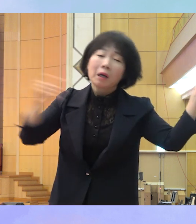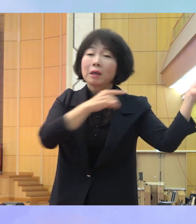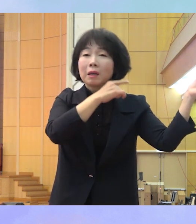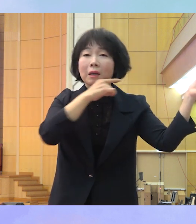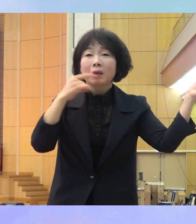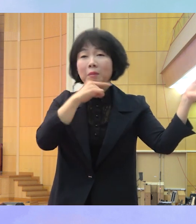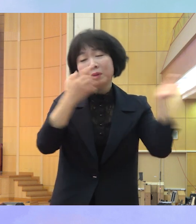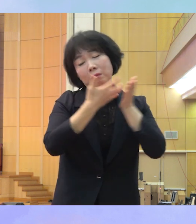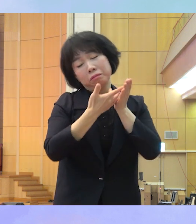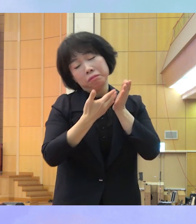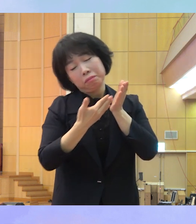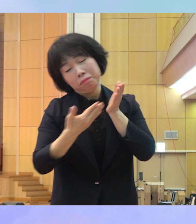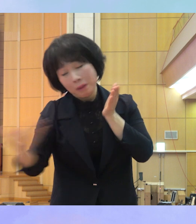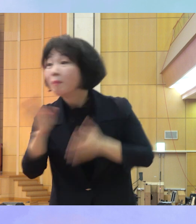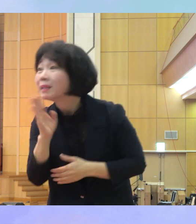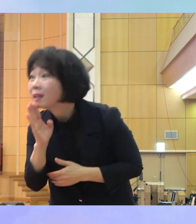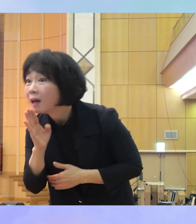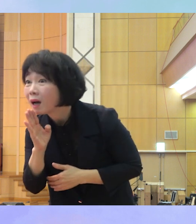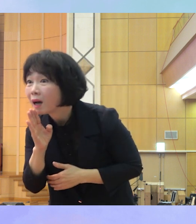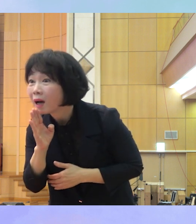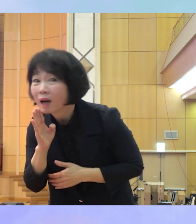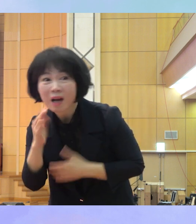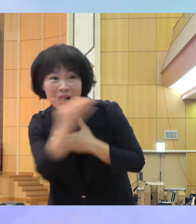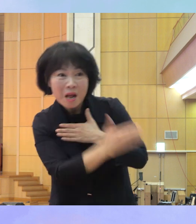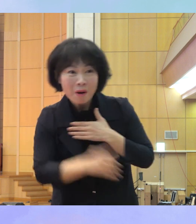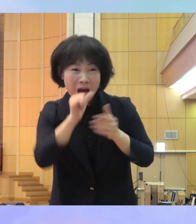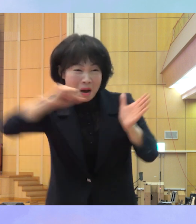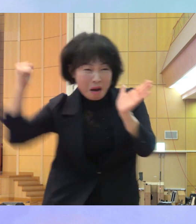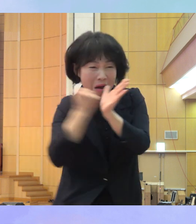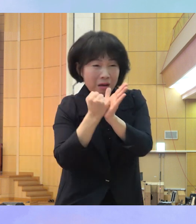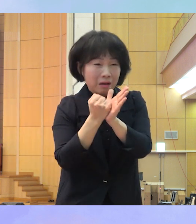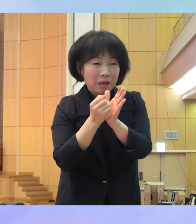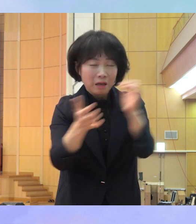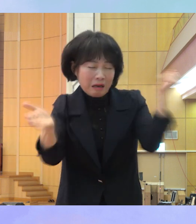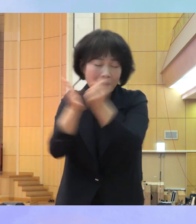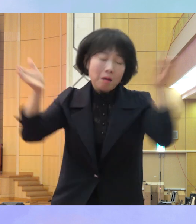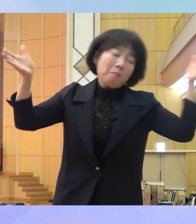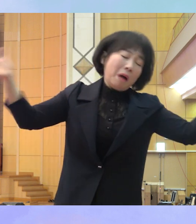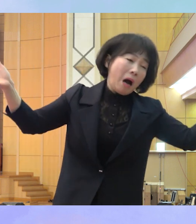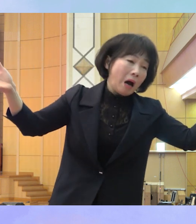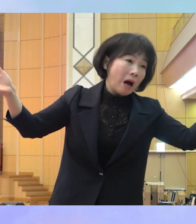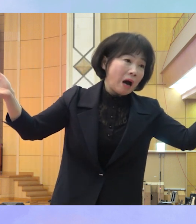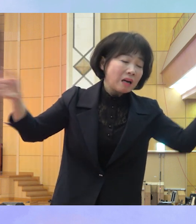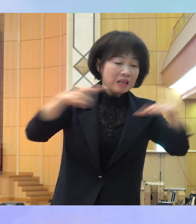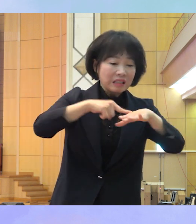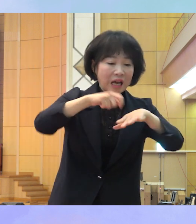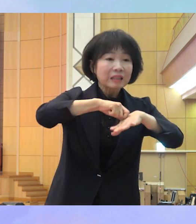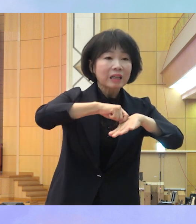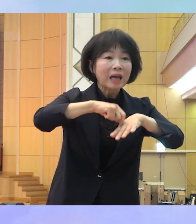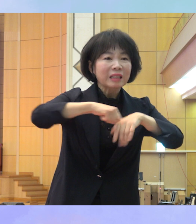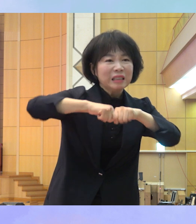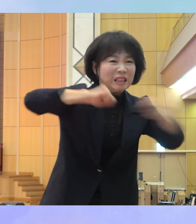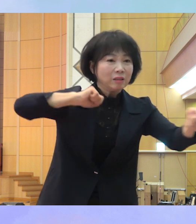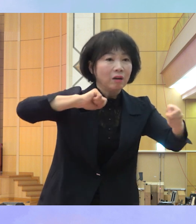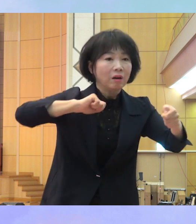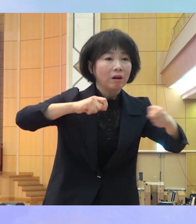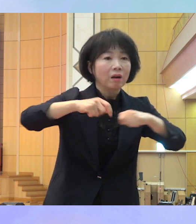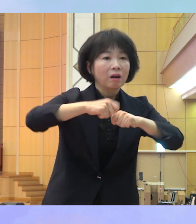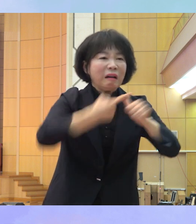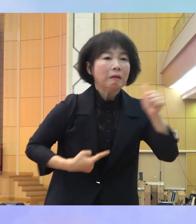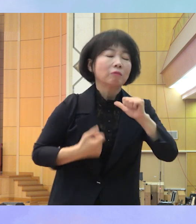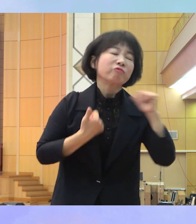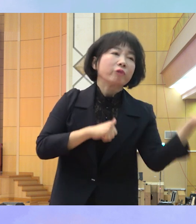되는데 살을 찢으시고 물 한 방울 피 한 방울 낭념없이 다 쏟아부어 주신 이유가 바로